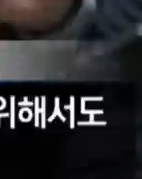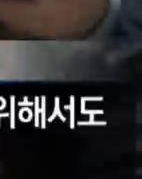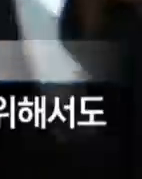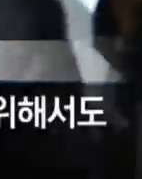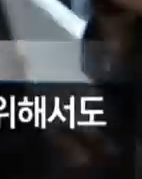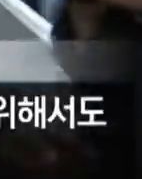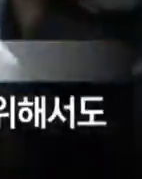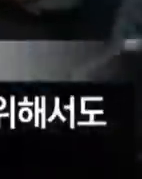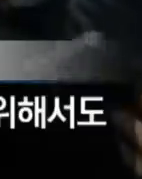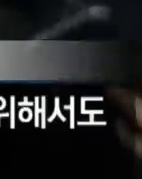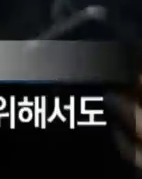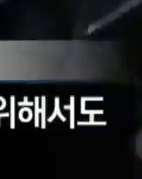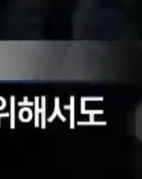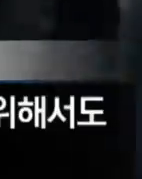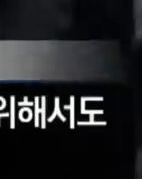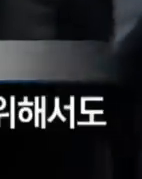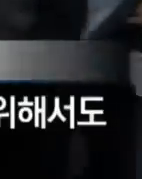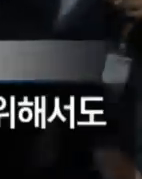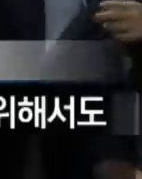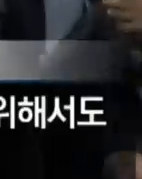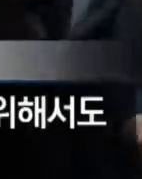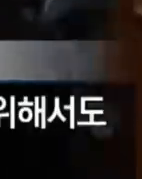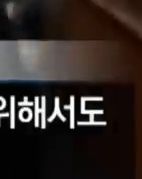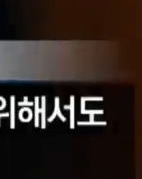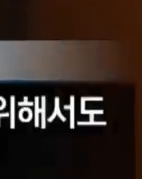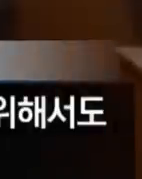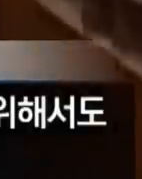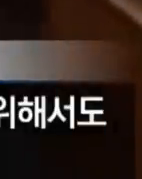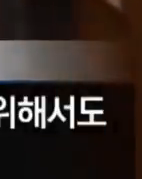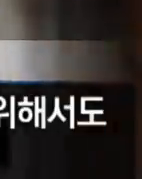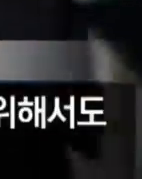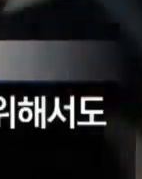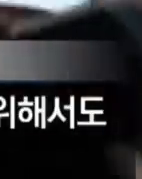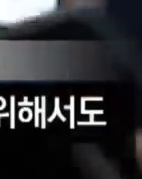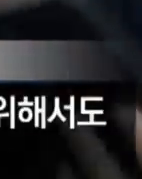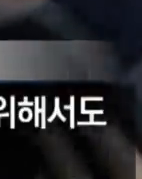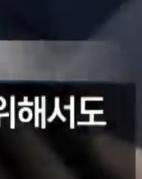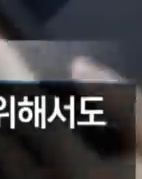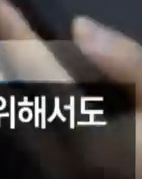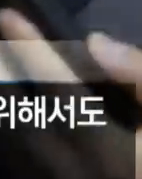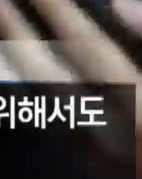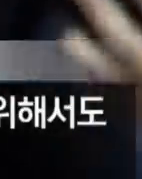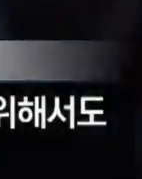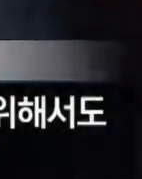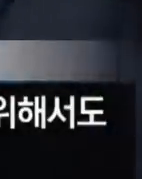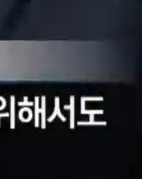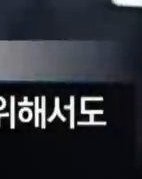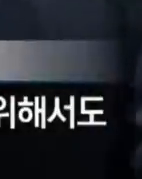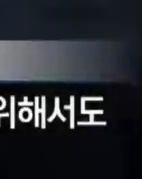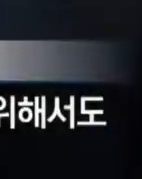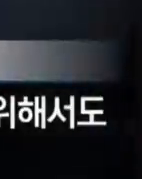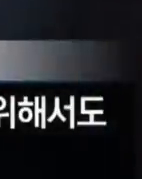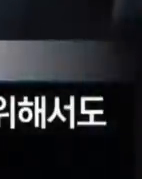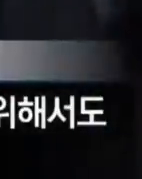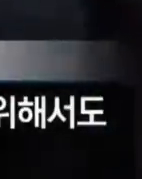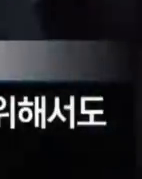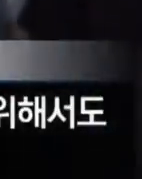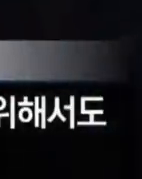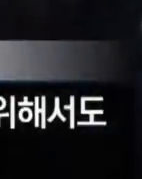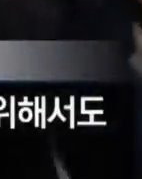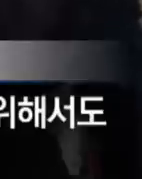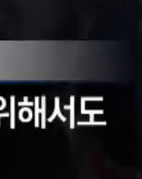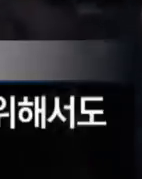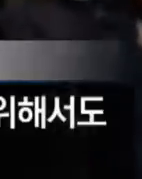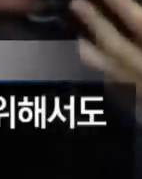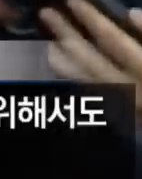됩니다. 분란을 막고 소위 세간에 떠도는 분당 사태를 막기 위해서도 당의